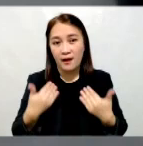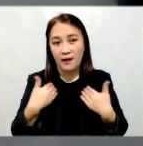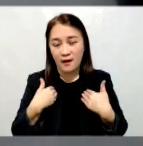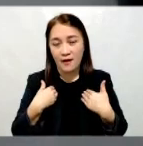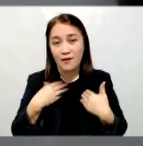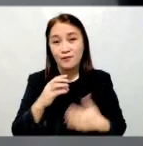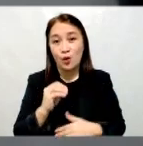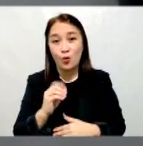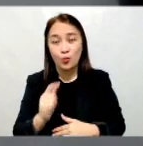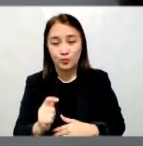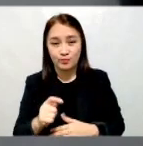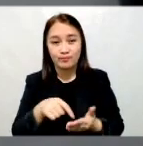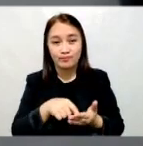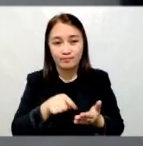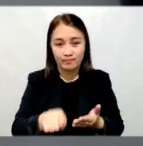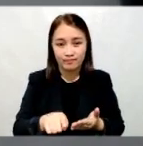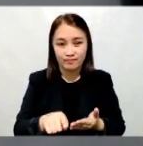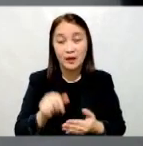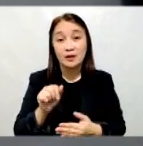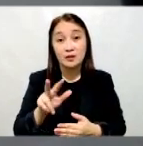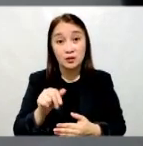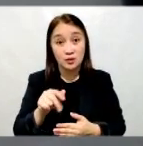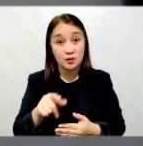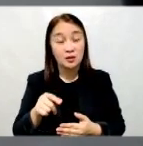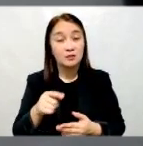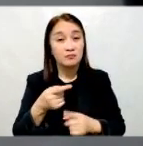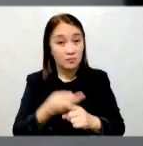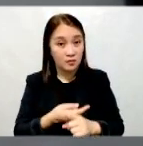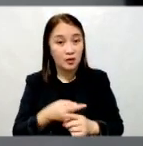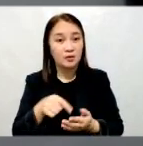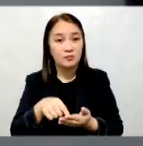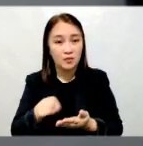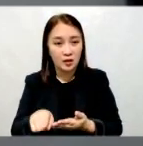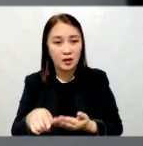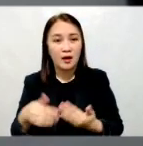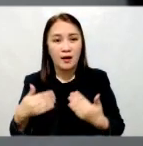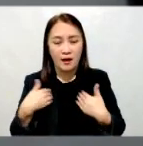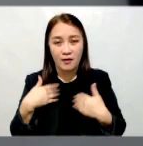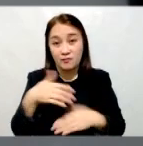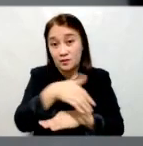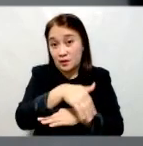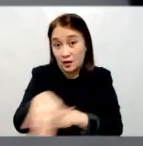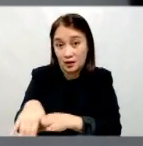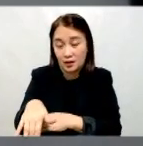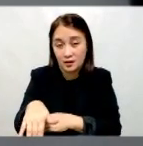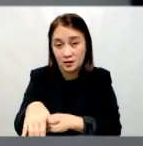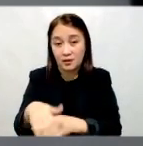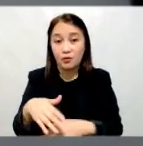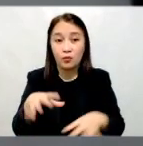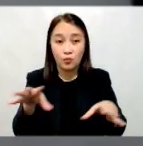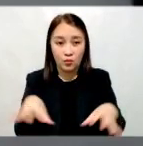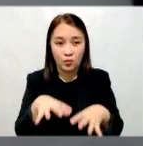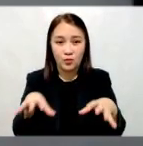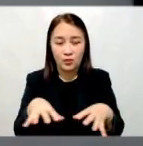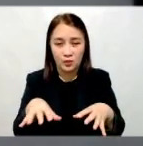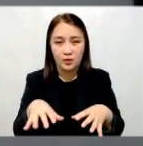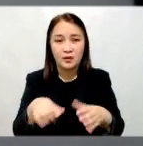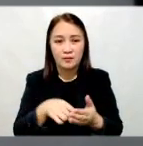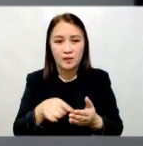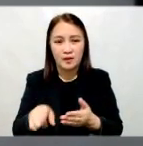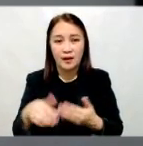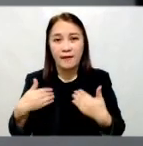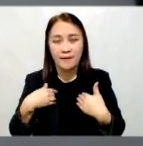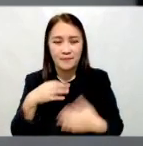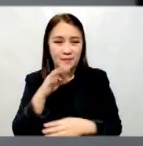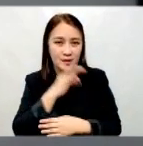para sa mga caregiver. Gayon din ang night differential pay sa mga naka-duty sa gabi o magdamag. May benefits na rin